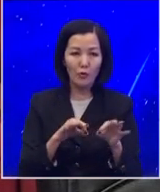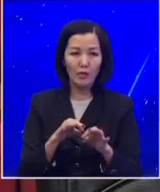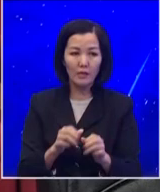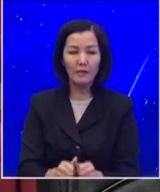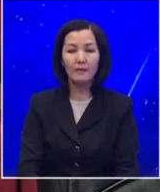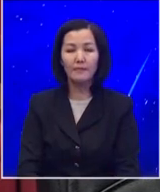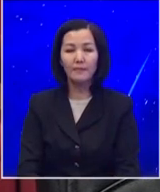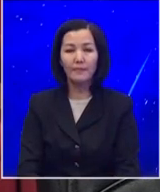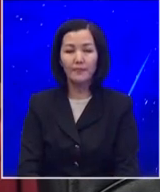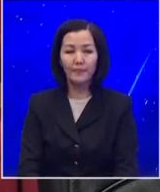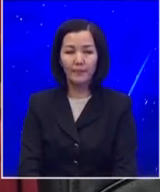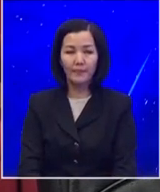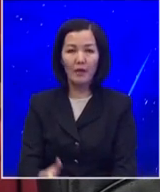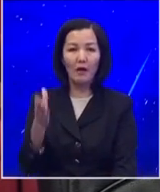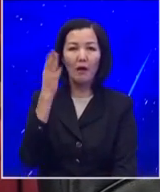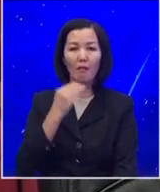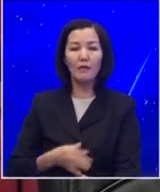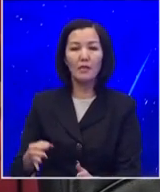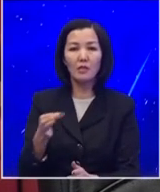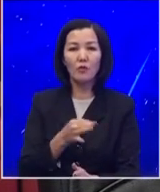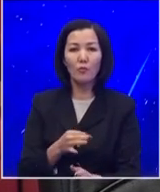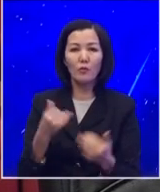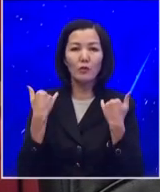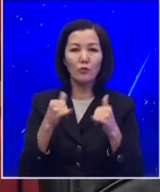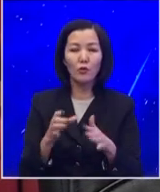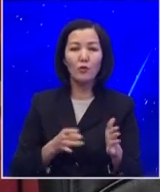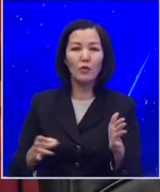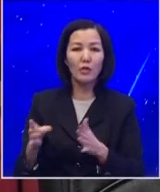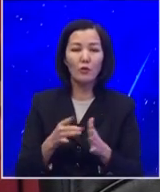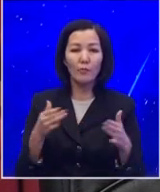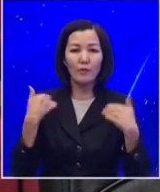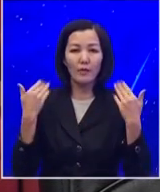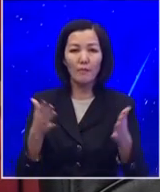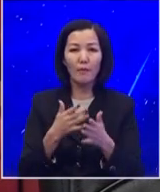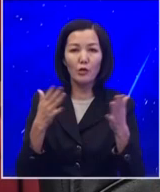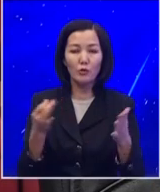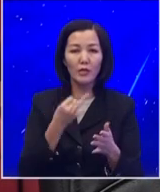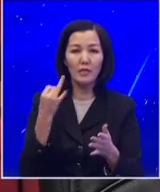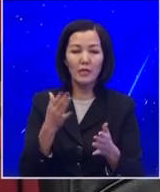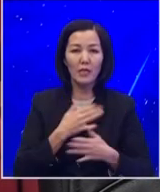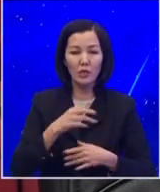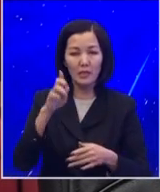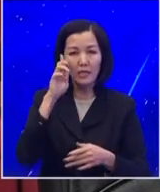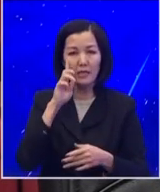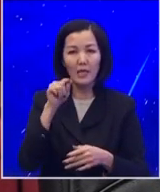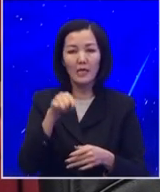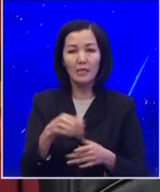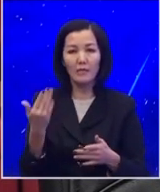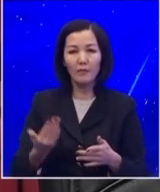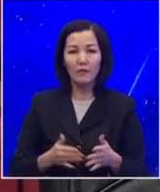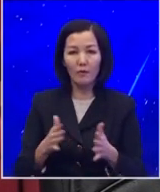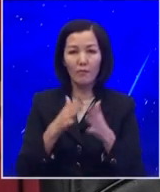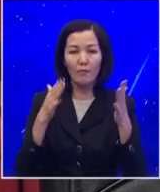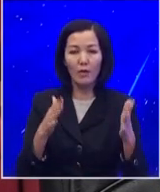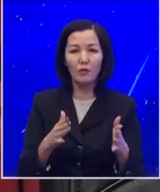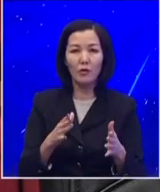отработать. Алматинская область – это уникальный регион, представляющий большой интерес для нашей страны. Здесь проживает большое